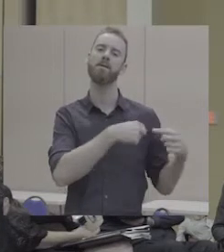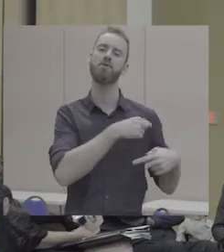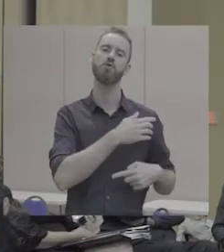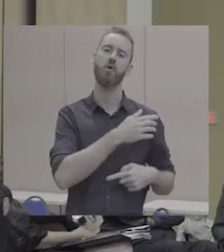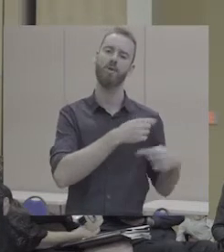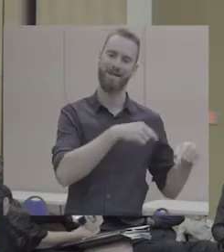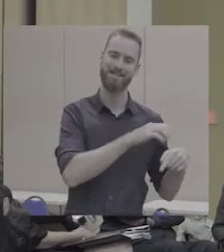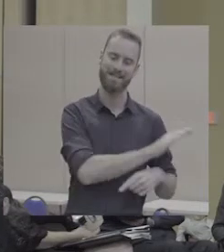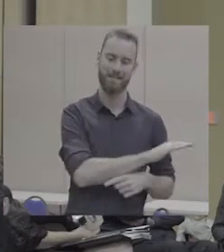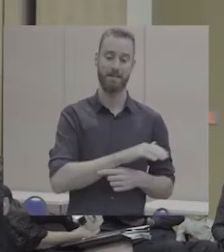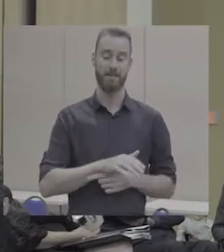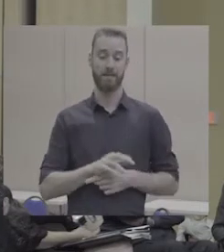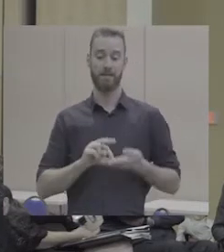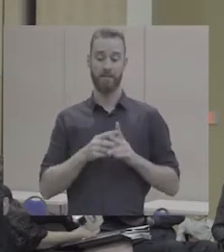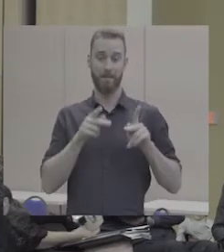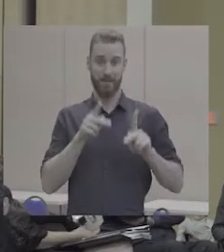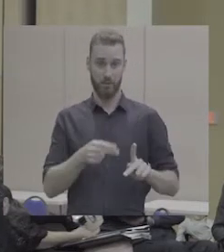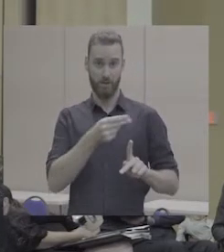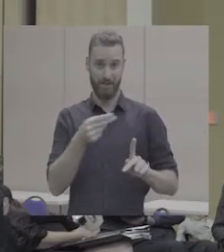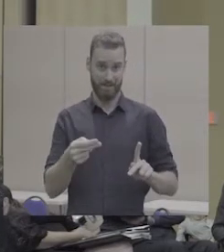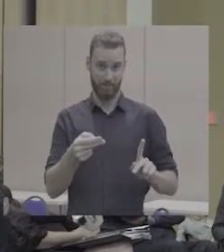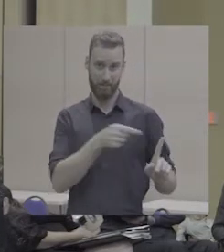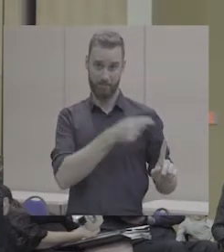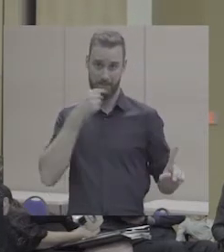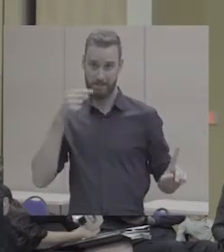personnes handicapées,